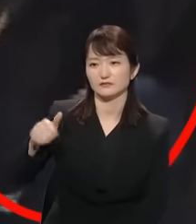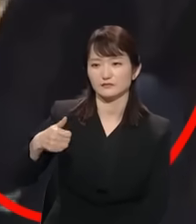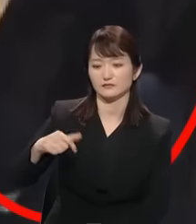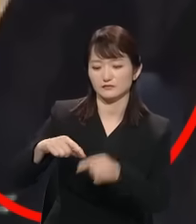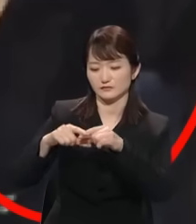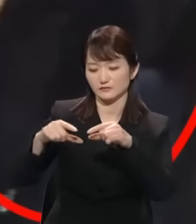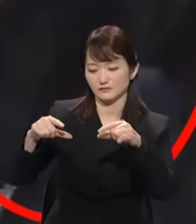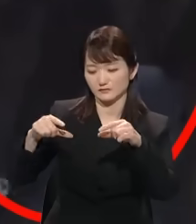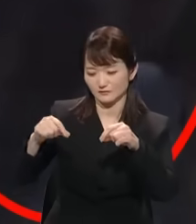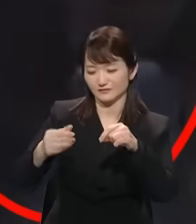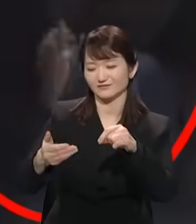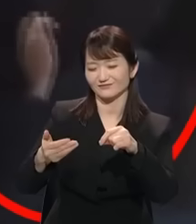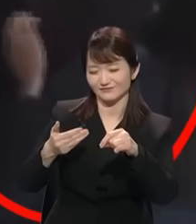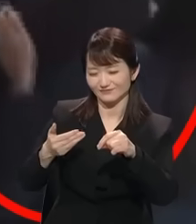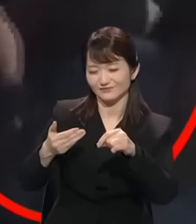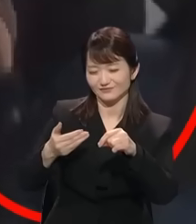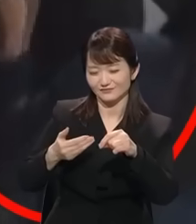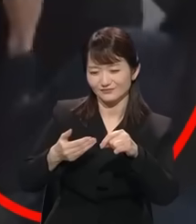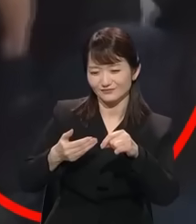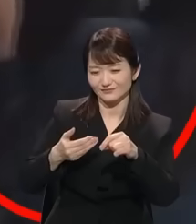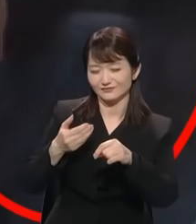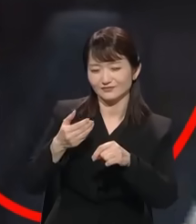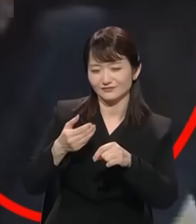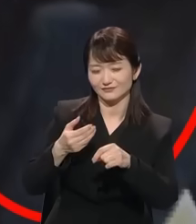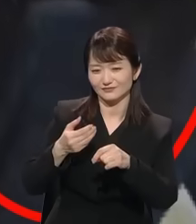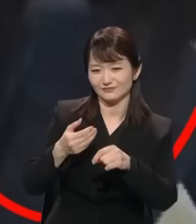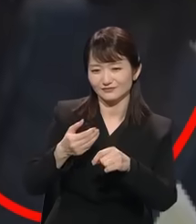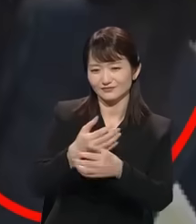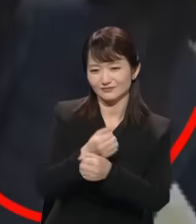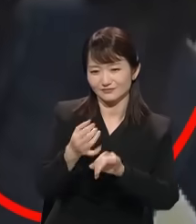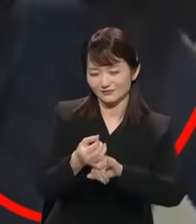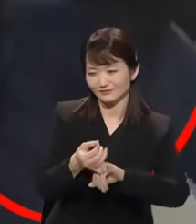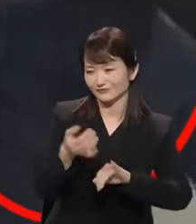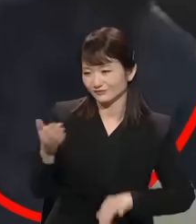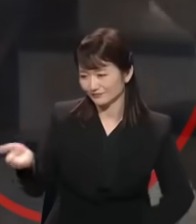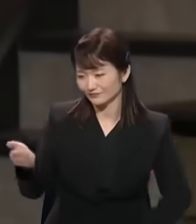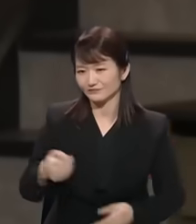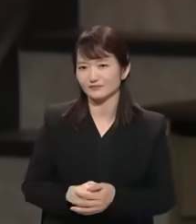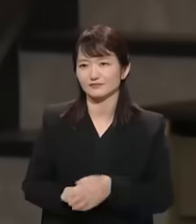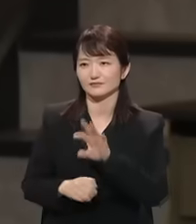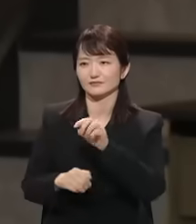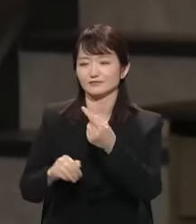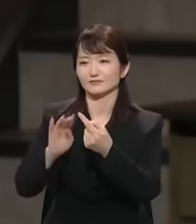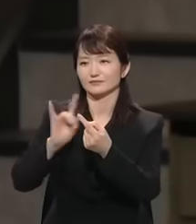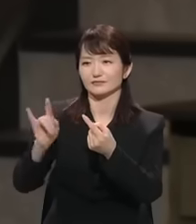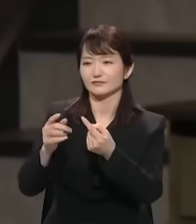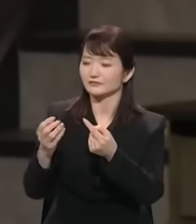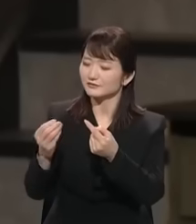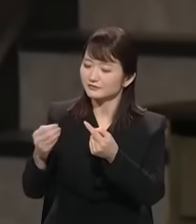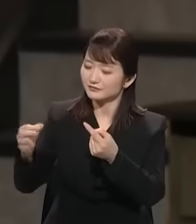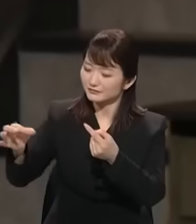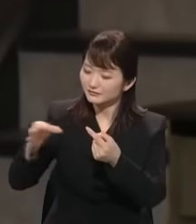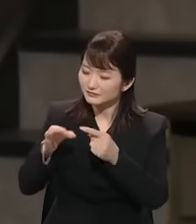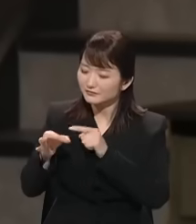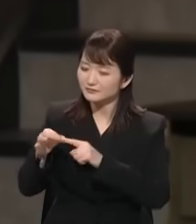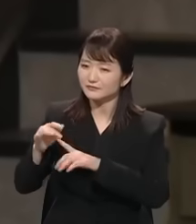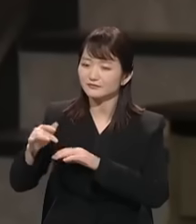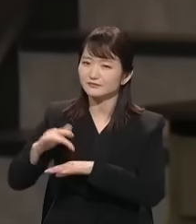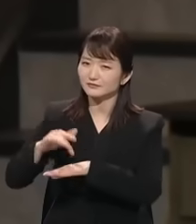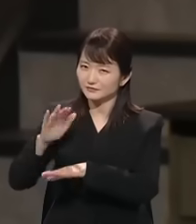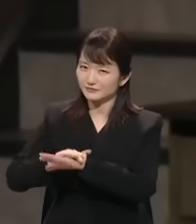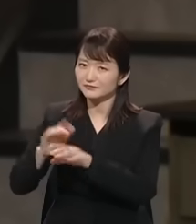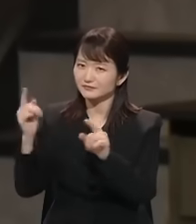갖다가 미리 끊어 놓으시면 그래서 아예 한배를 갖다 받는 것을 몇 번을 이어나가면 저 버릇이 고쳐지지